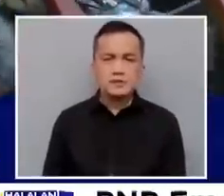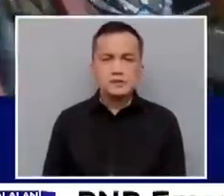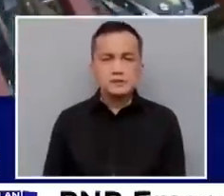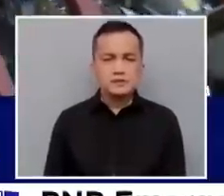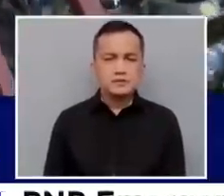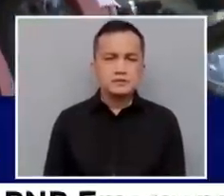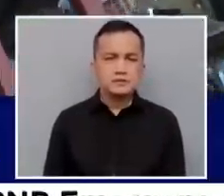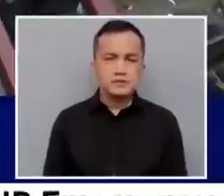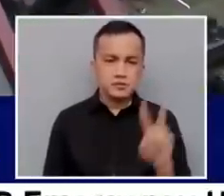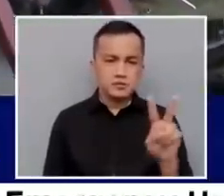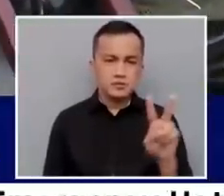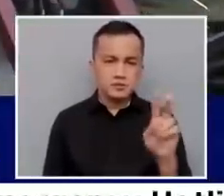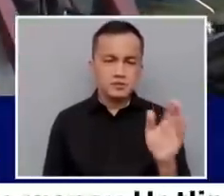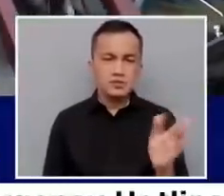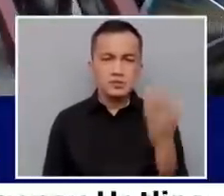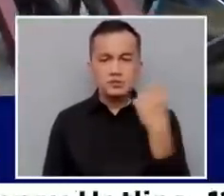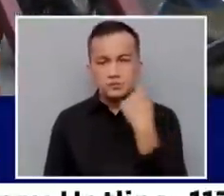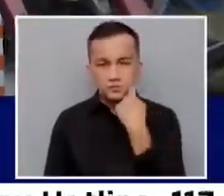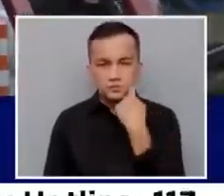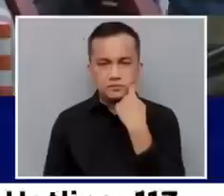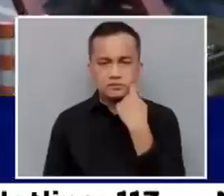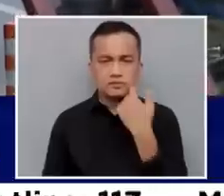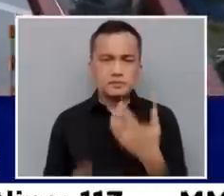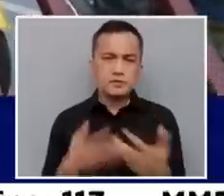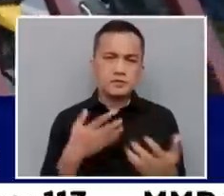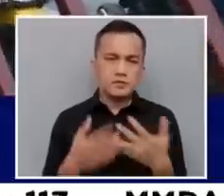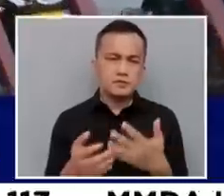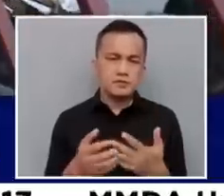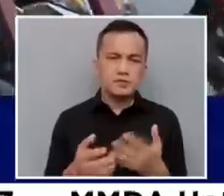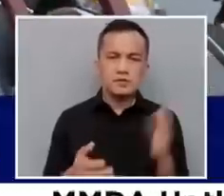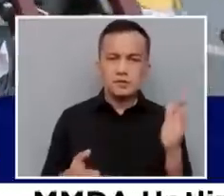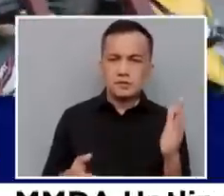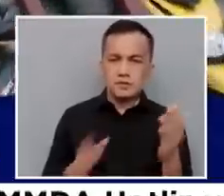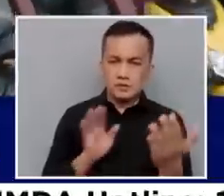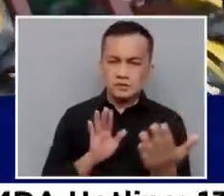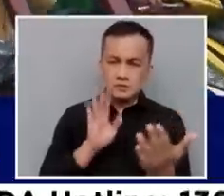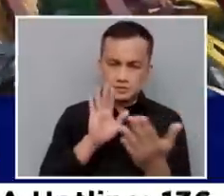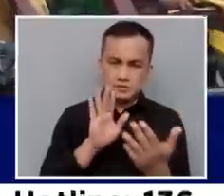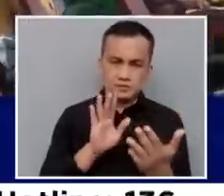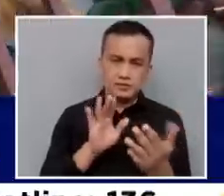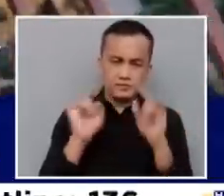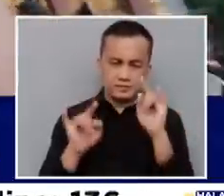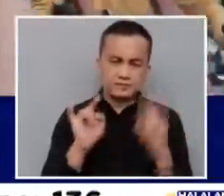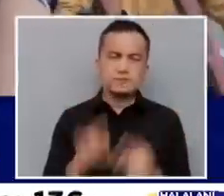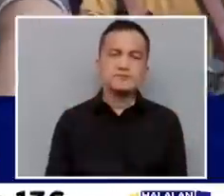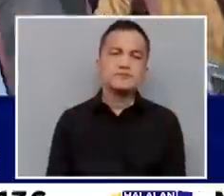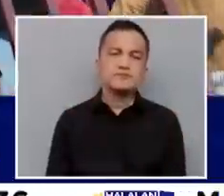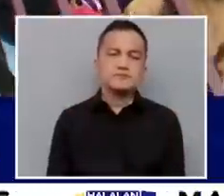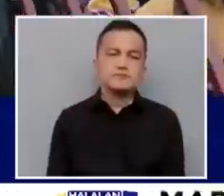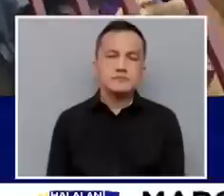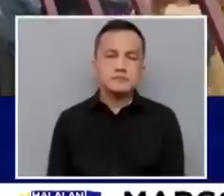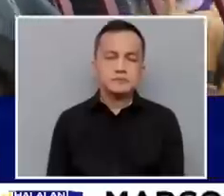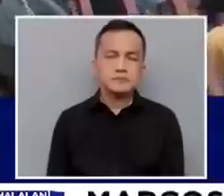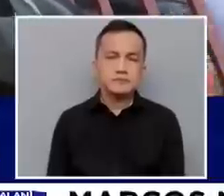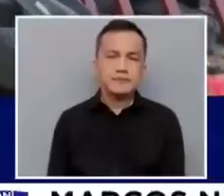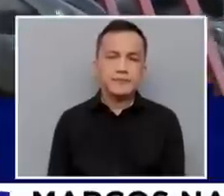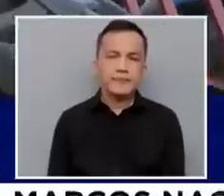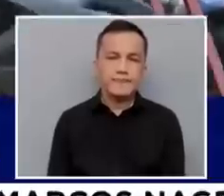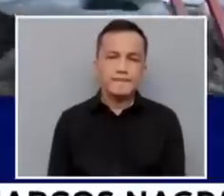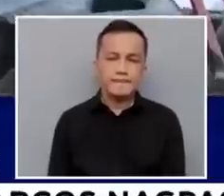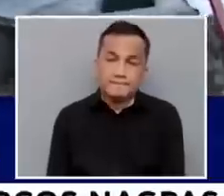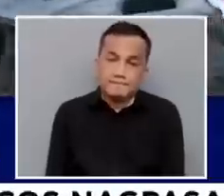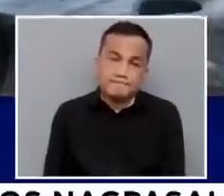dos ng umaga, kanina, kahit papaano, ay gumarap na sa media. Umarap siya sa media. At